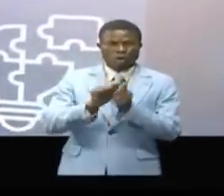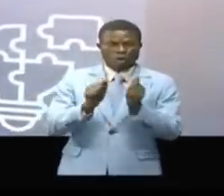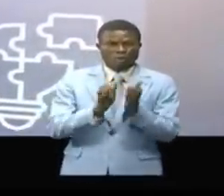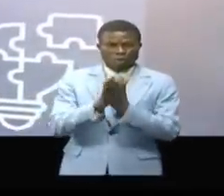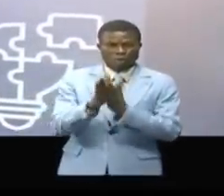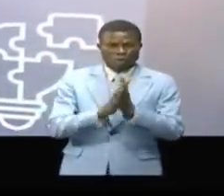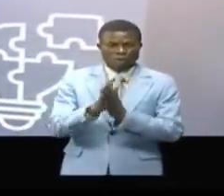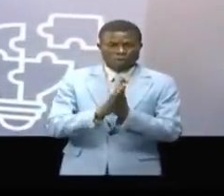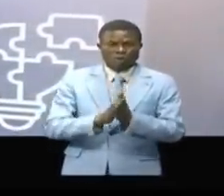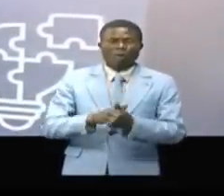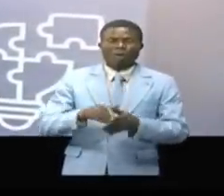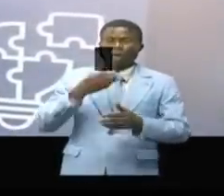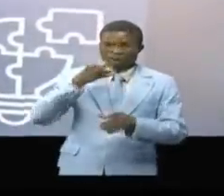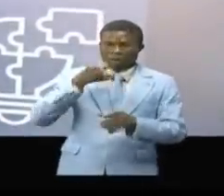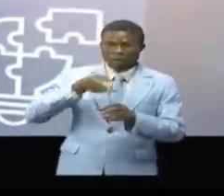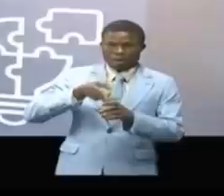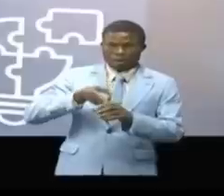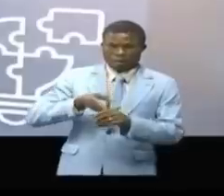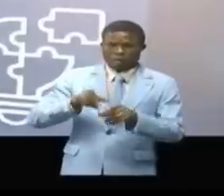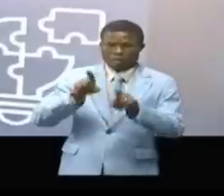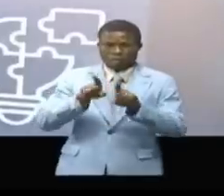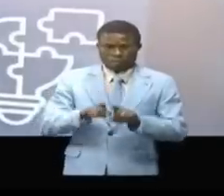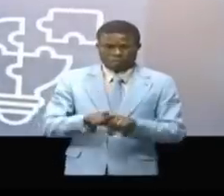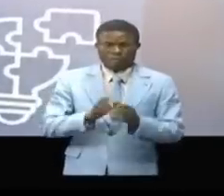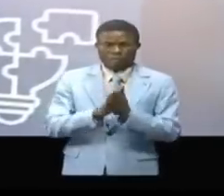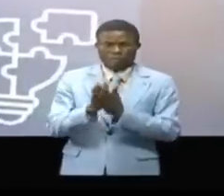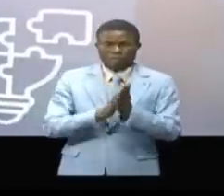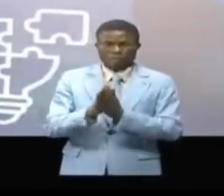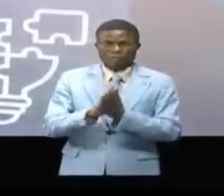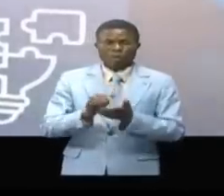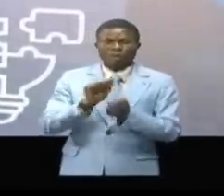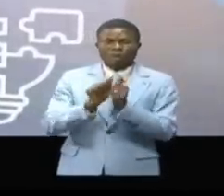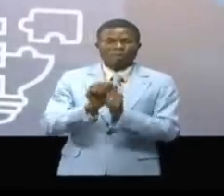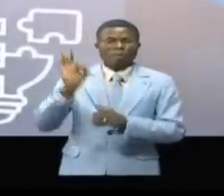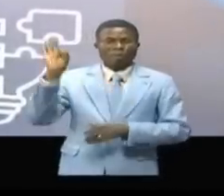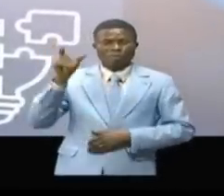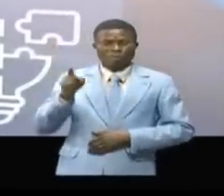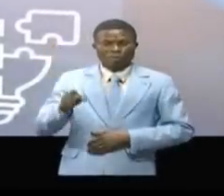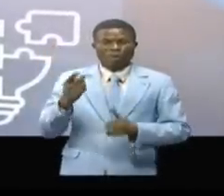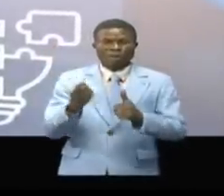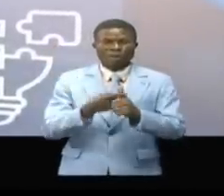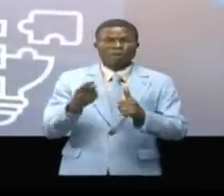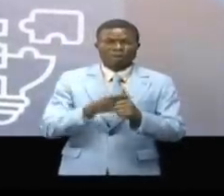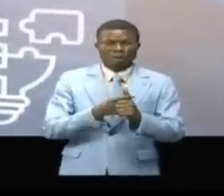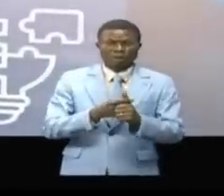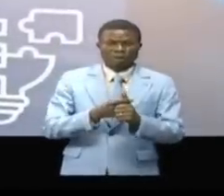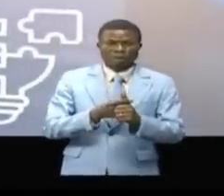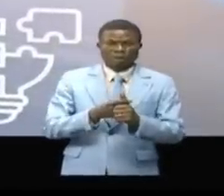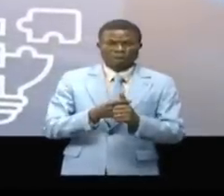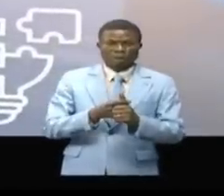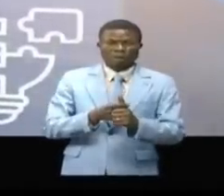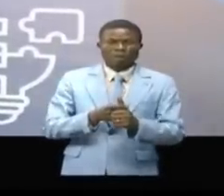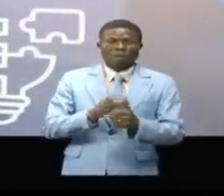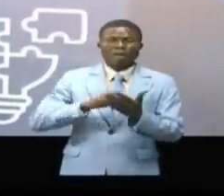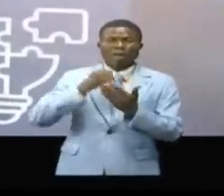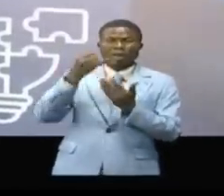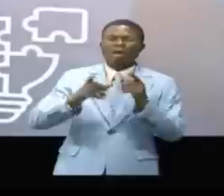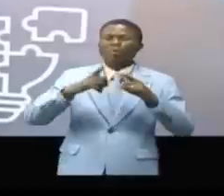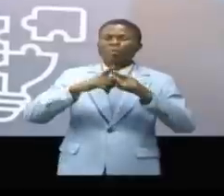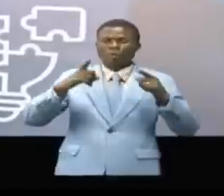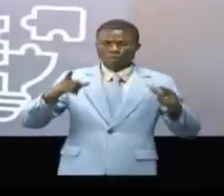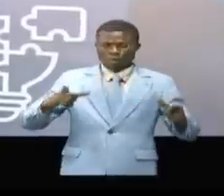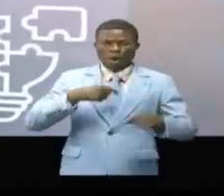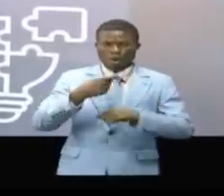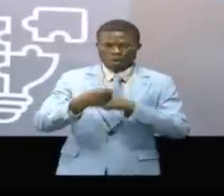à l'hydrologie et celles liées à la végétation des tourbières. Mais surtout, il y a un grand programme qui sera